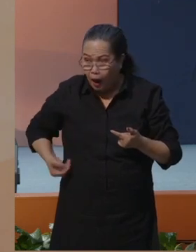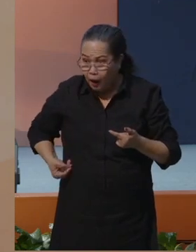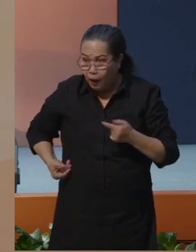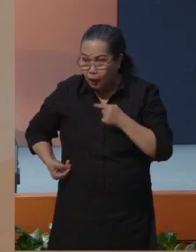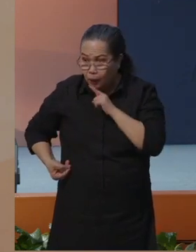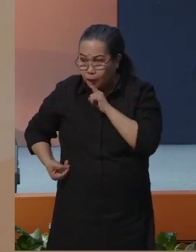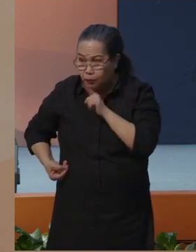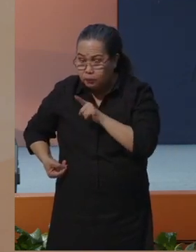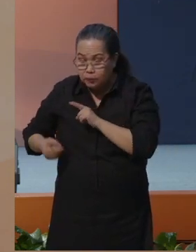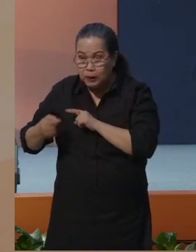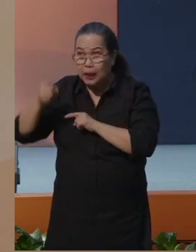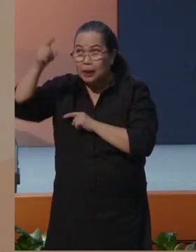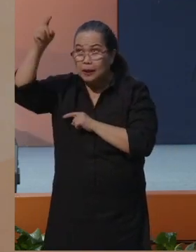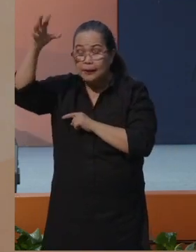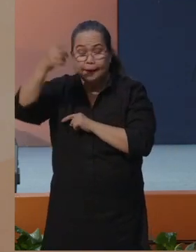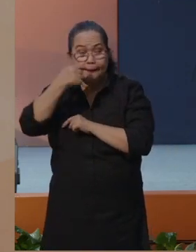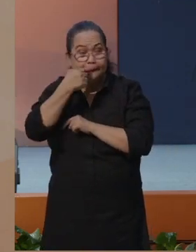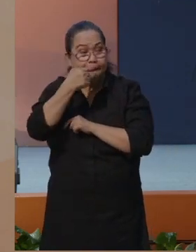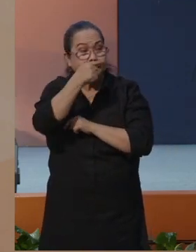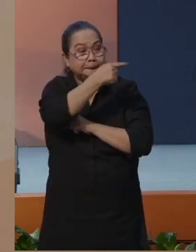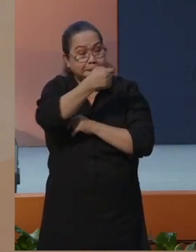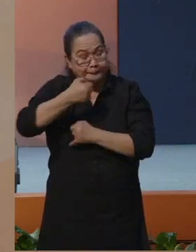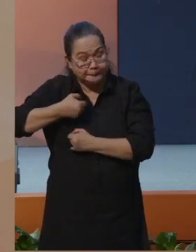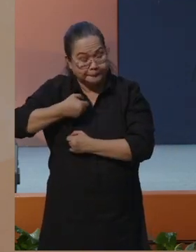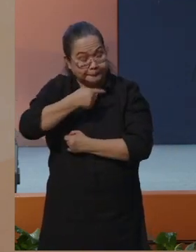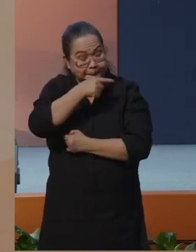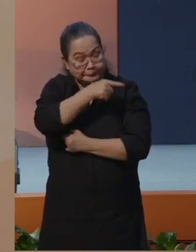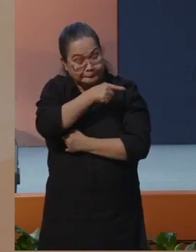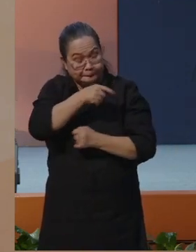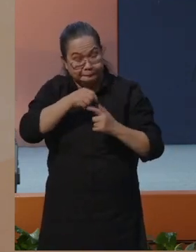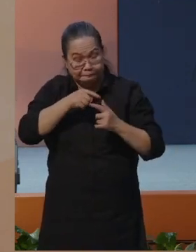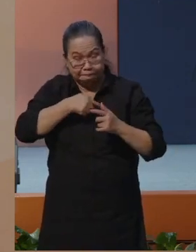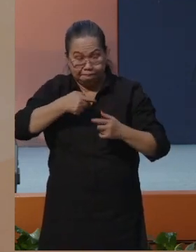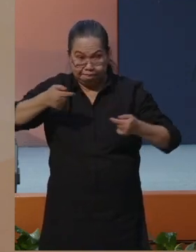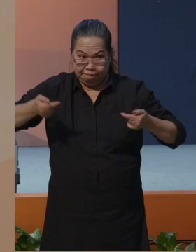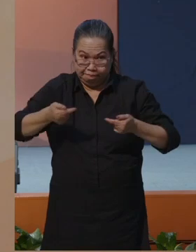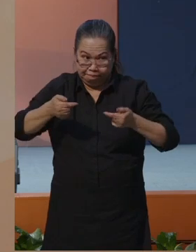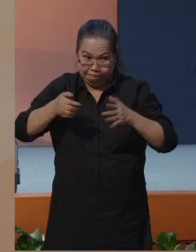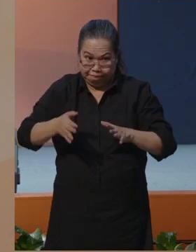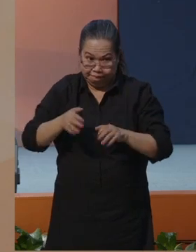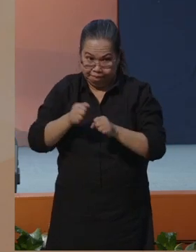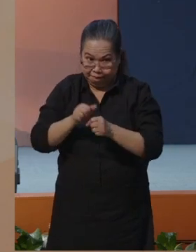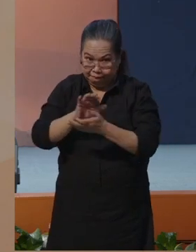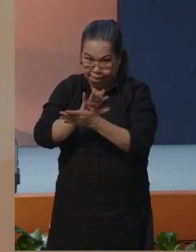nagkasalang yon, tinuro ng Diyos kay Joshua kung sino, at kanilang